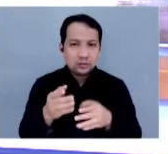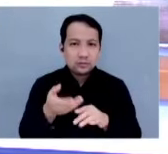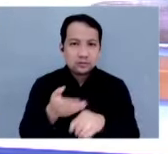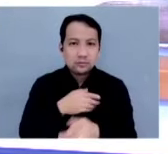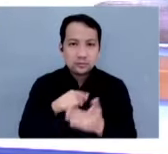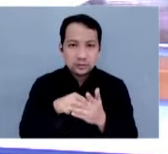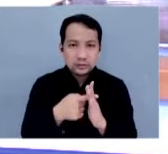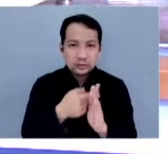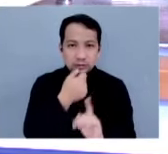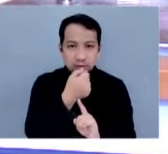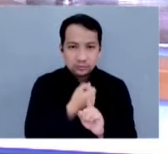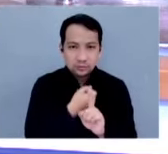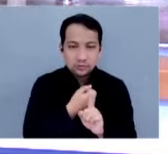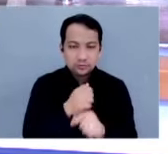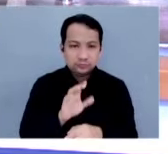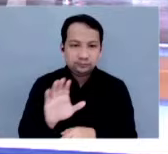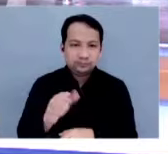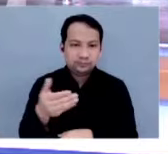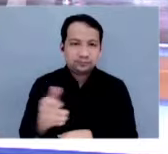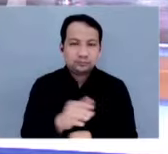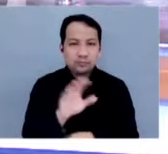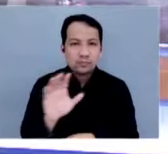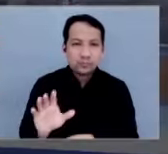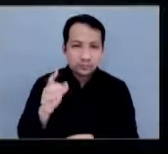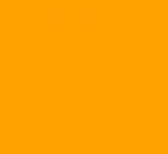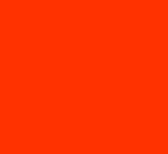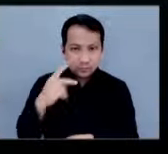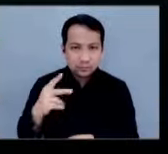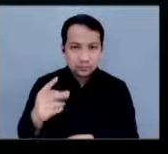Setyembre. Nasa frontline ng balitang yan si Gerard de la Peña.